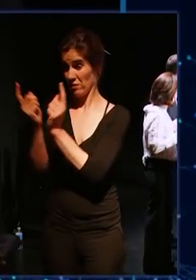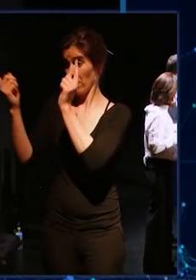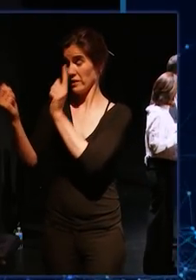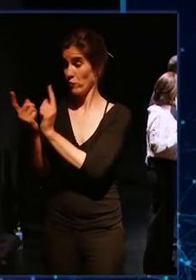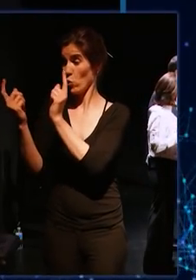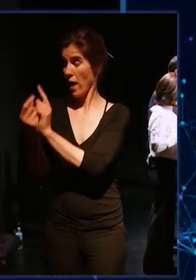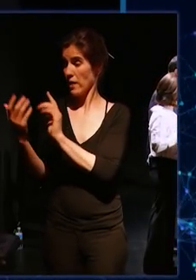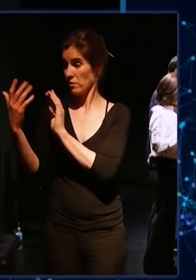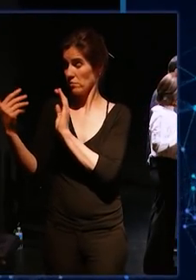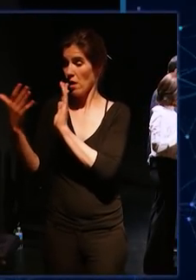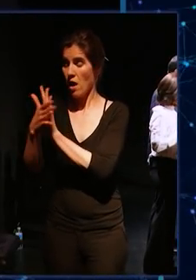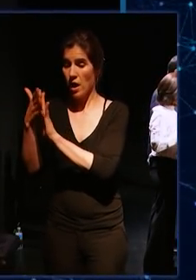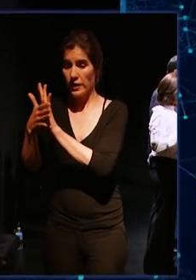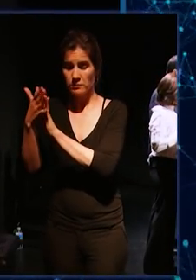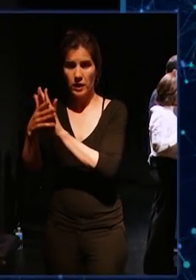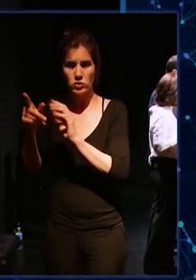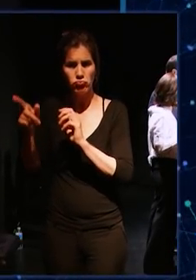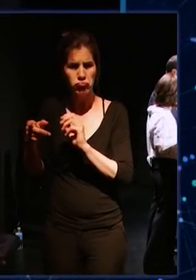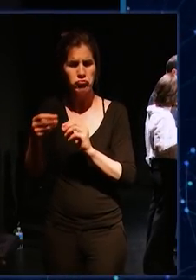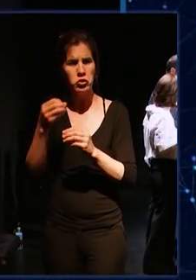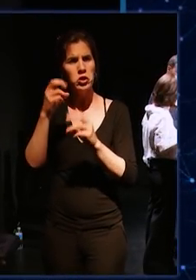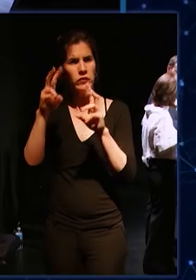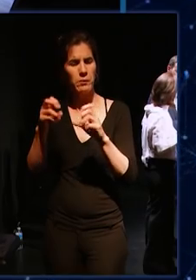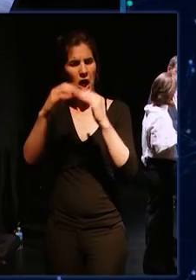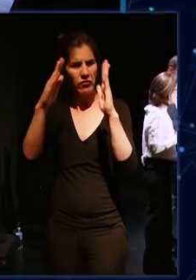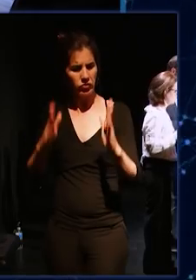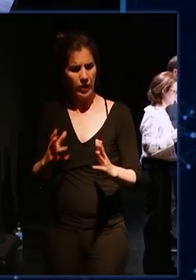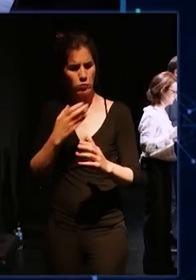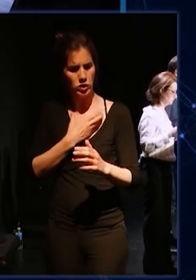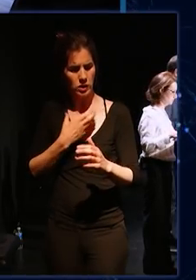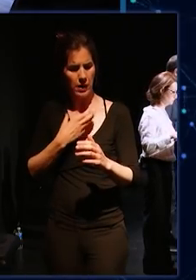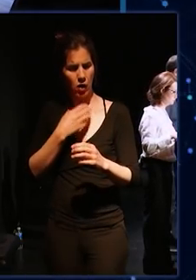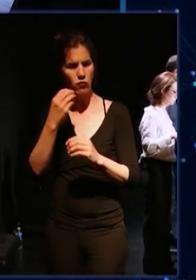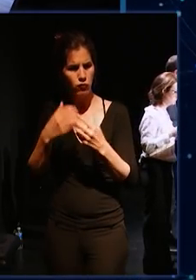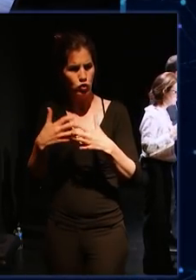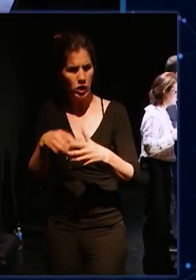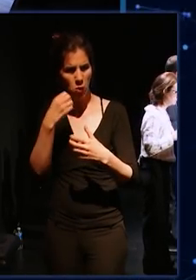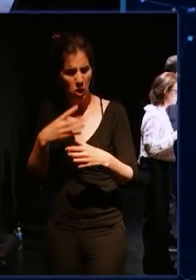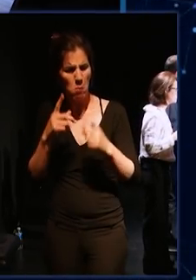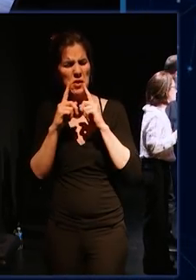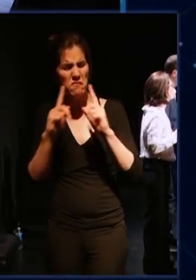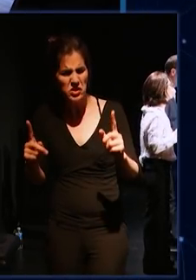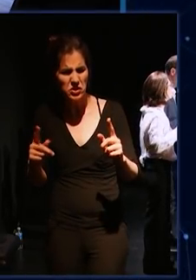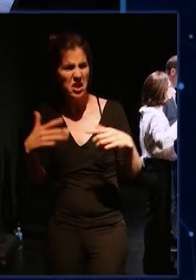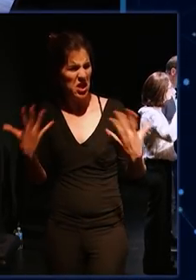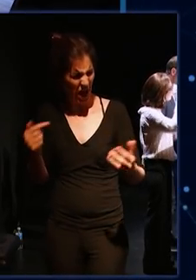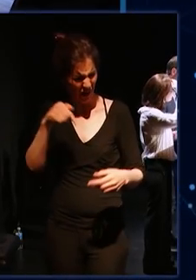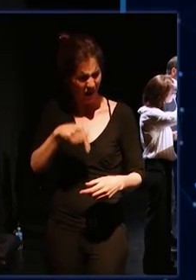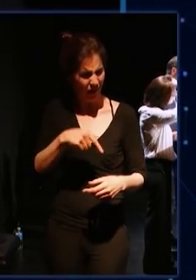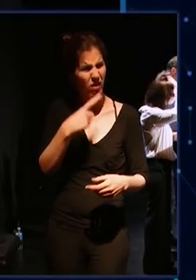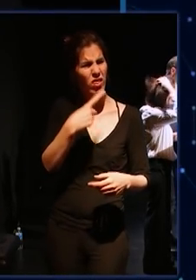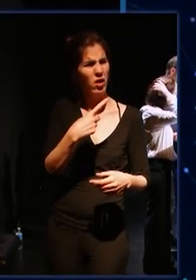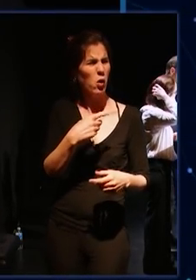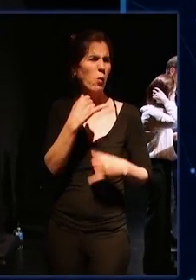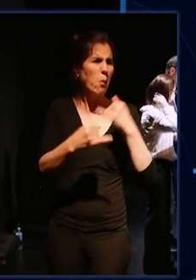parlant de lo bé que funciona l'entitat municipal, dels beneficis que genera, i ara aquí sembla que tenim problemes per arribar.